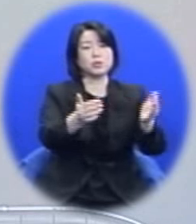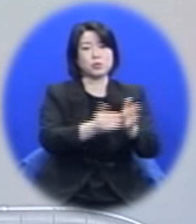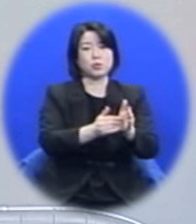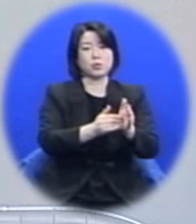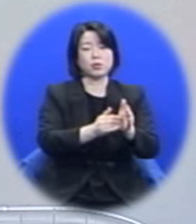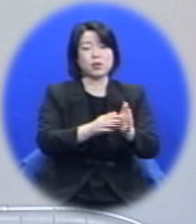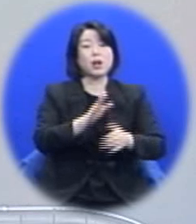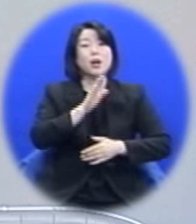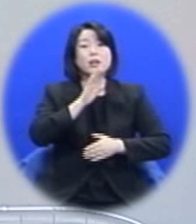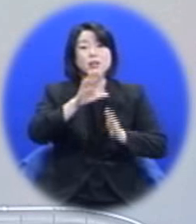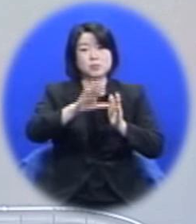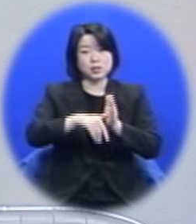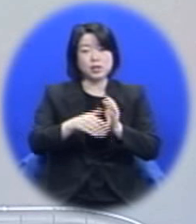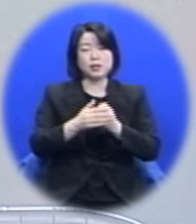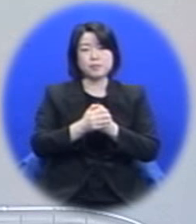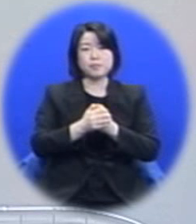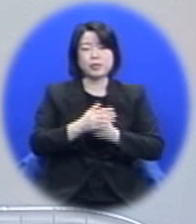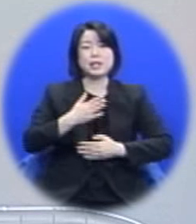그러면서 제 마음속에는